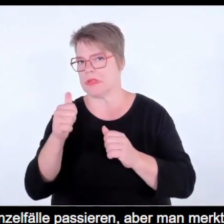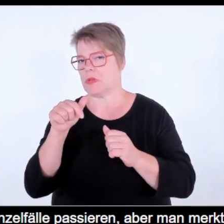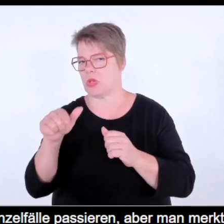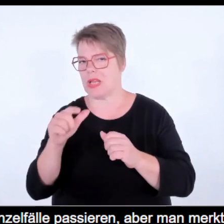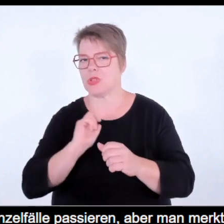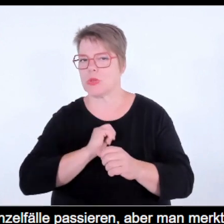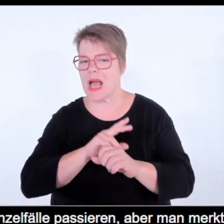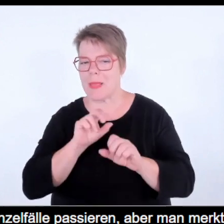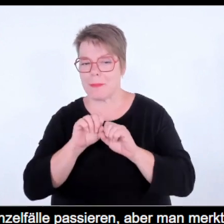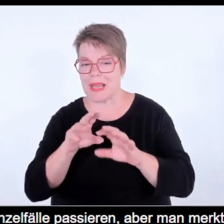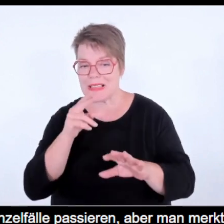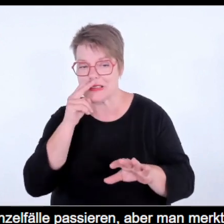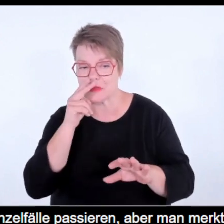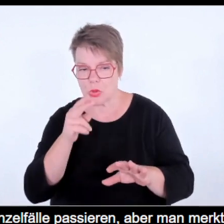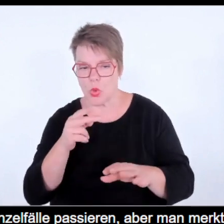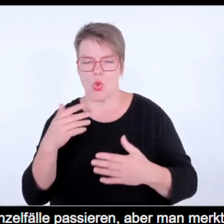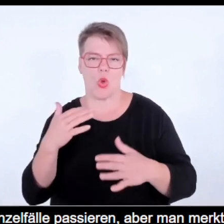zusammensetzt und man überlegt auch,